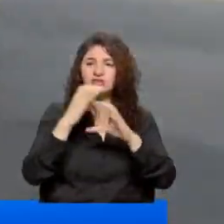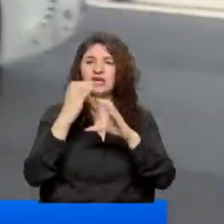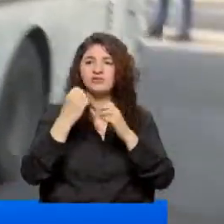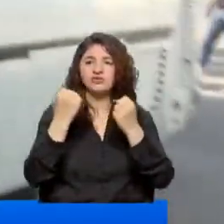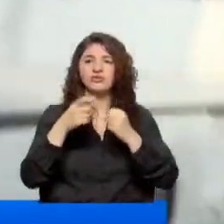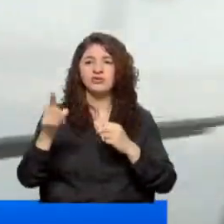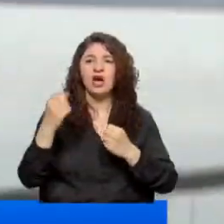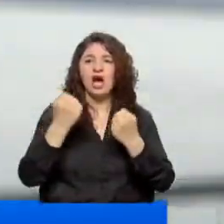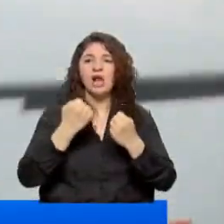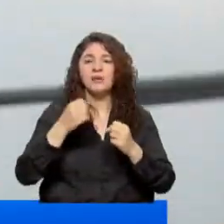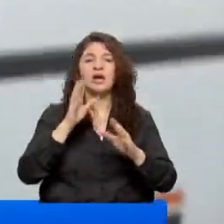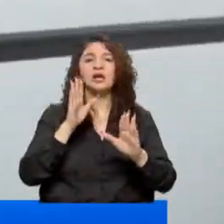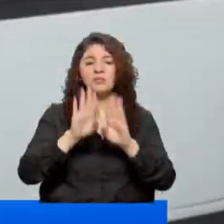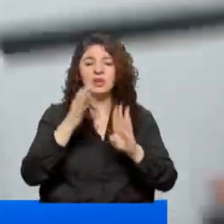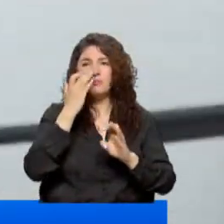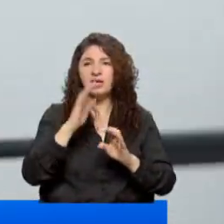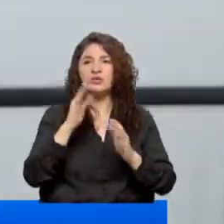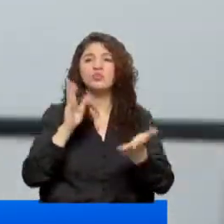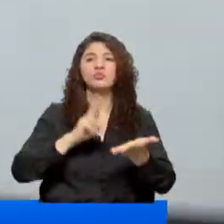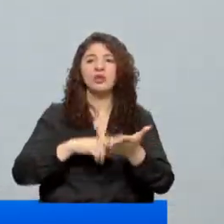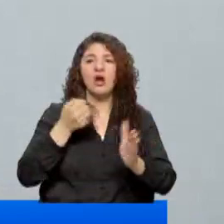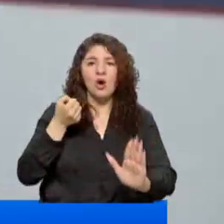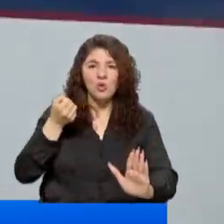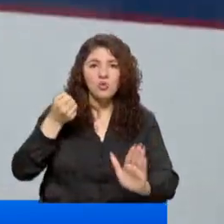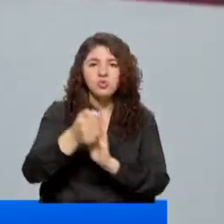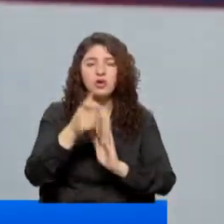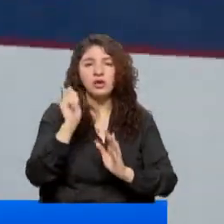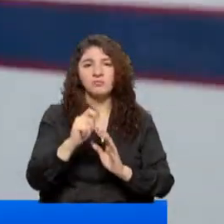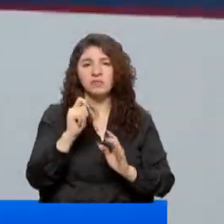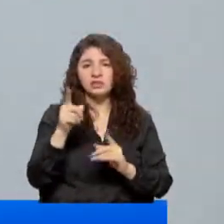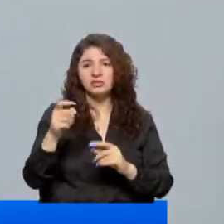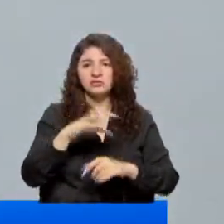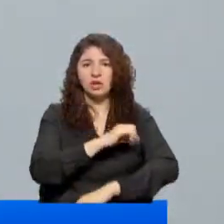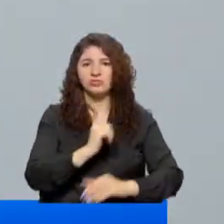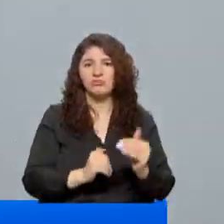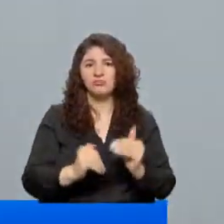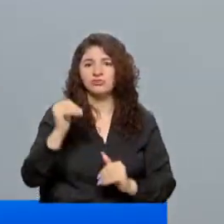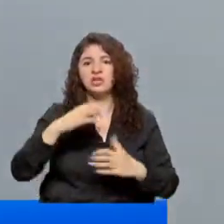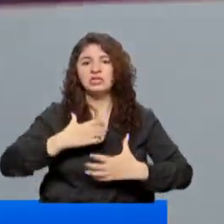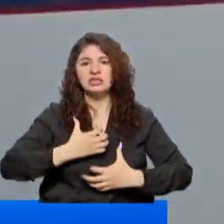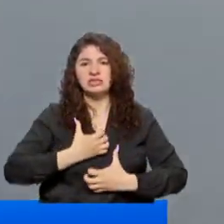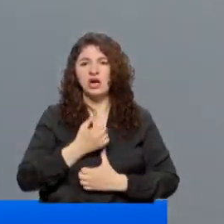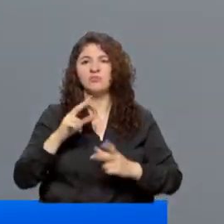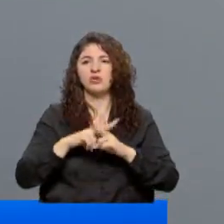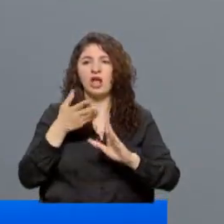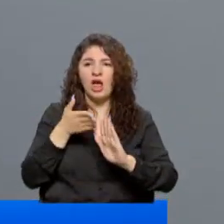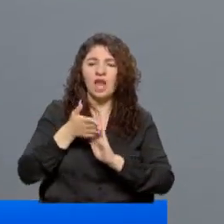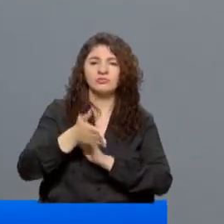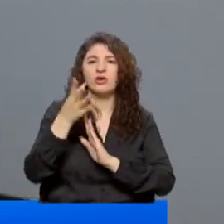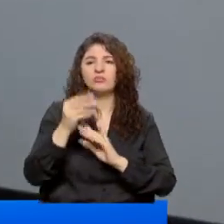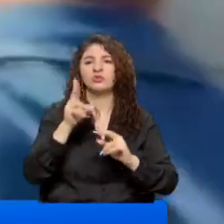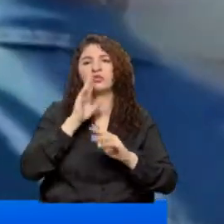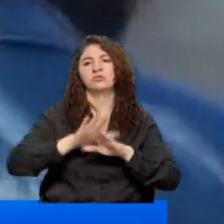şoförünün aracı kapıda bekleyen sendika üyelerine doğru sürmesi tansiyonu yükseltti gerginlik polisin araya girmesiyle